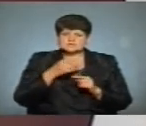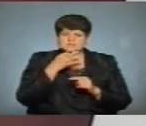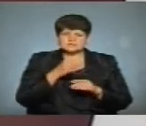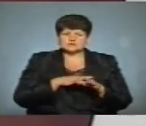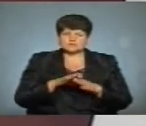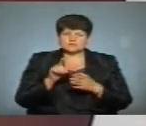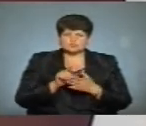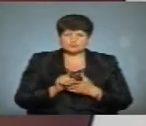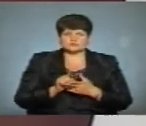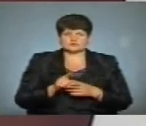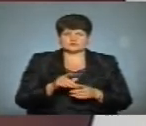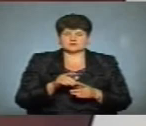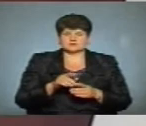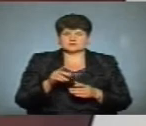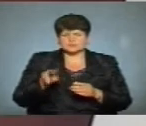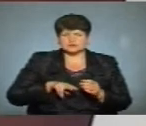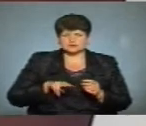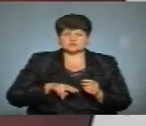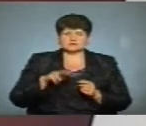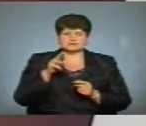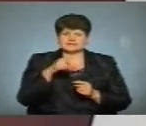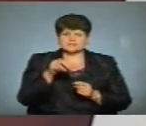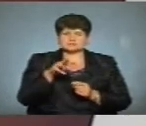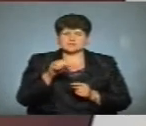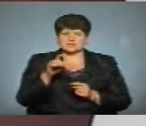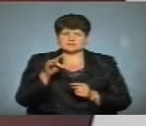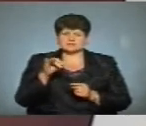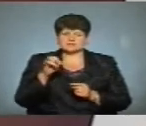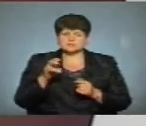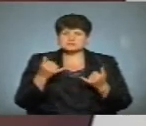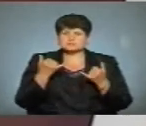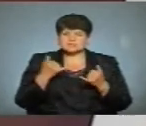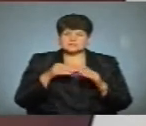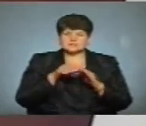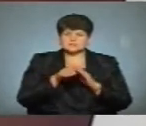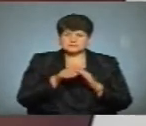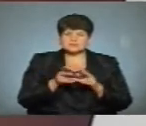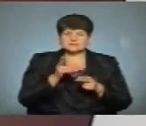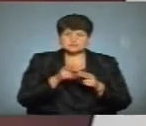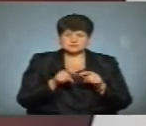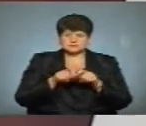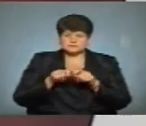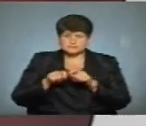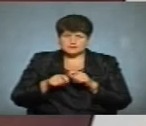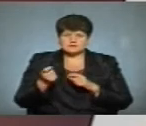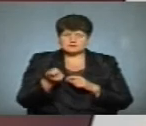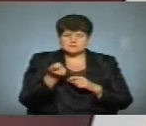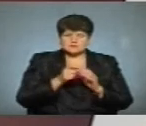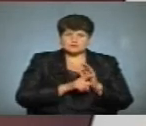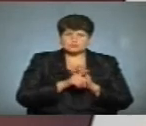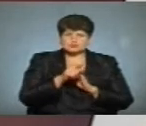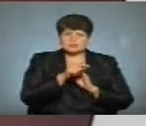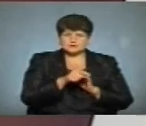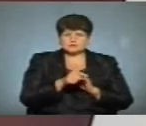обов'язків директора чортківського комбінату Денис Мартиненко. За його словами, зараз на складах завершують інвентаризацію зерна. Почали